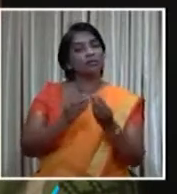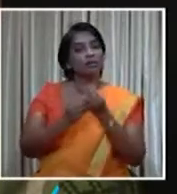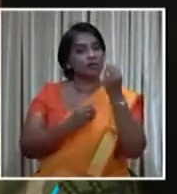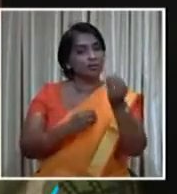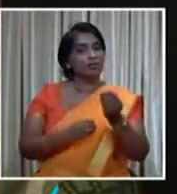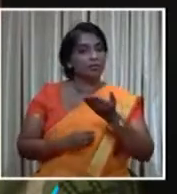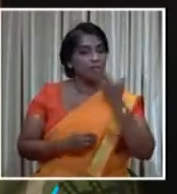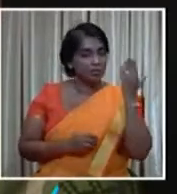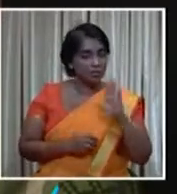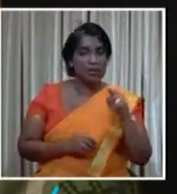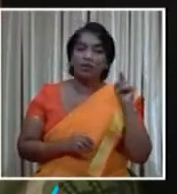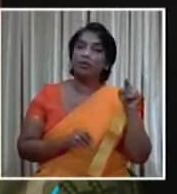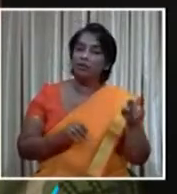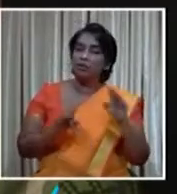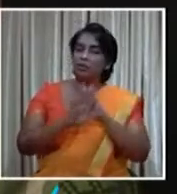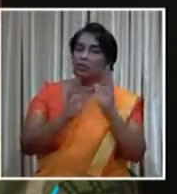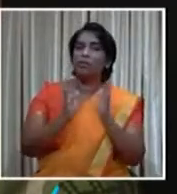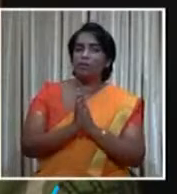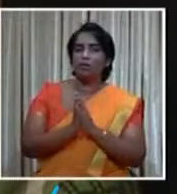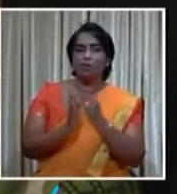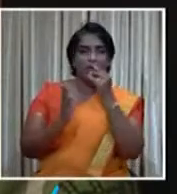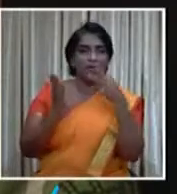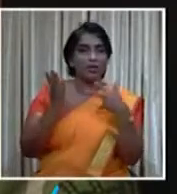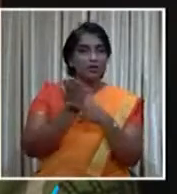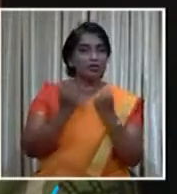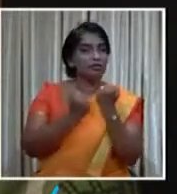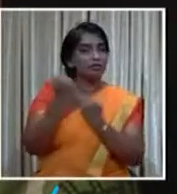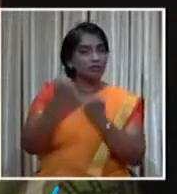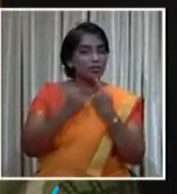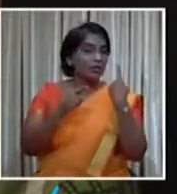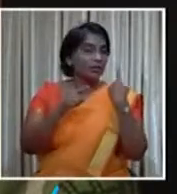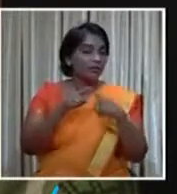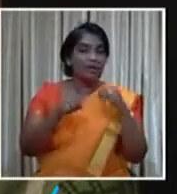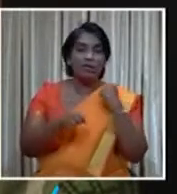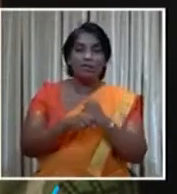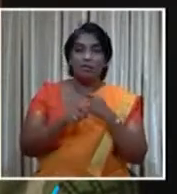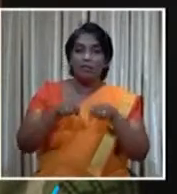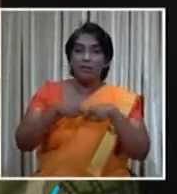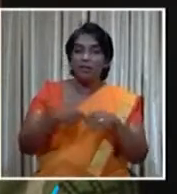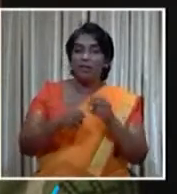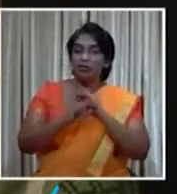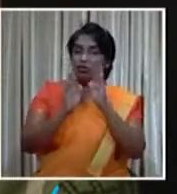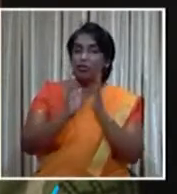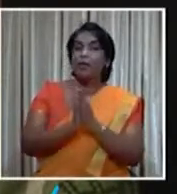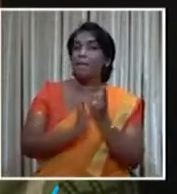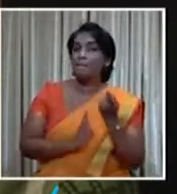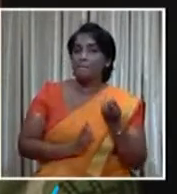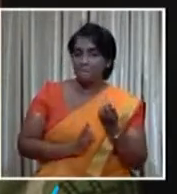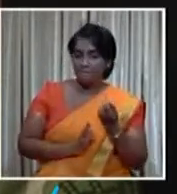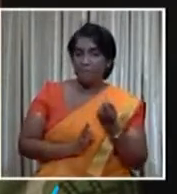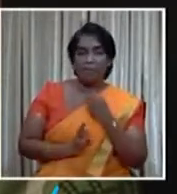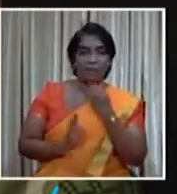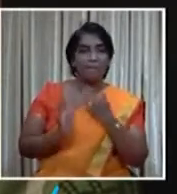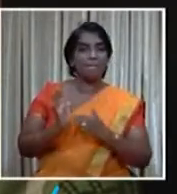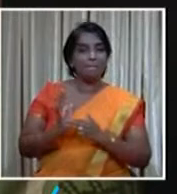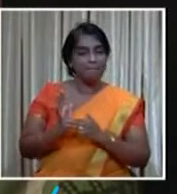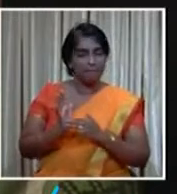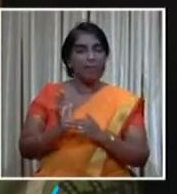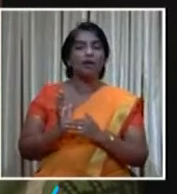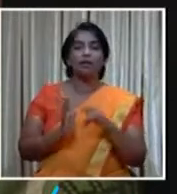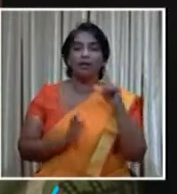ලබා දෙන්න සිදු වුණා. ඒ සඳහා සමෘද්ධි දෙපාර්තමේන්තුවෙන් පමණක් රජය වැය කළ සමස්ත මුදල රුපියල් මිලියන